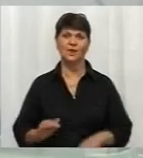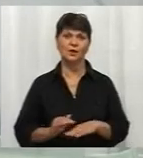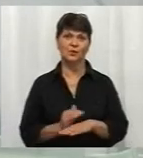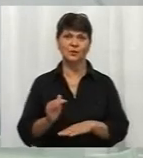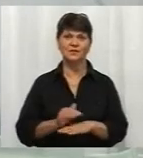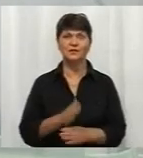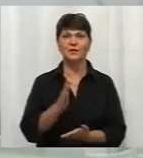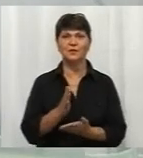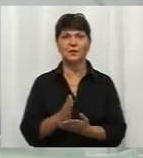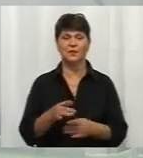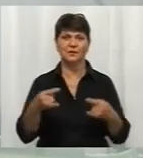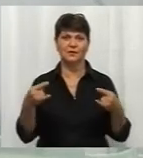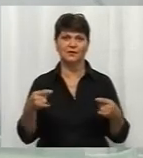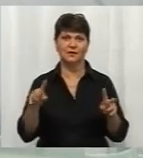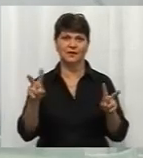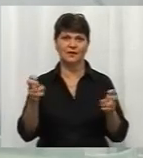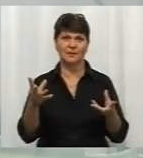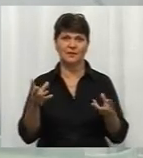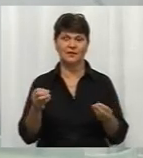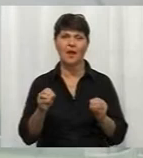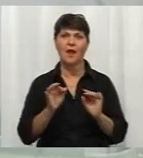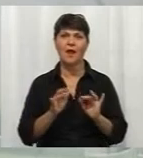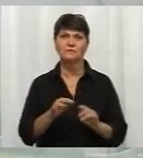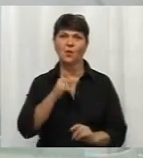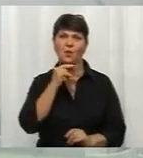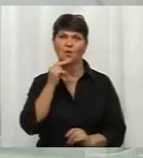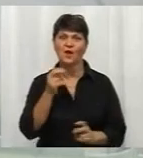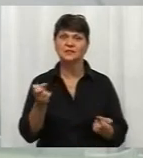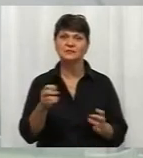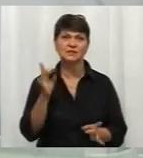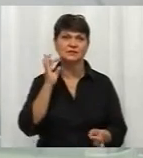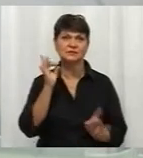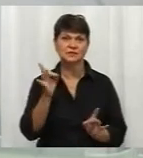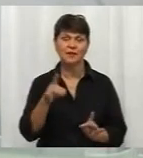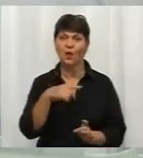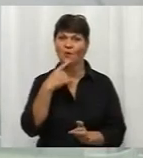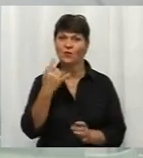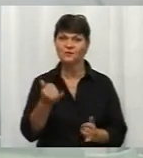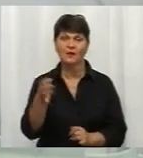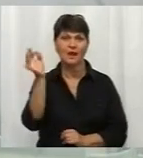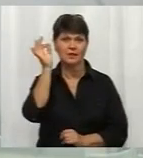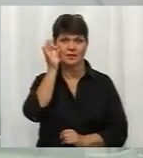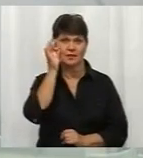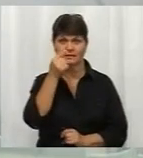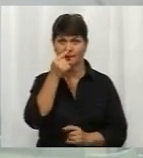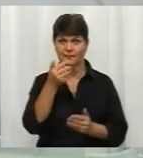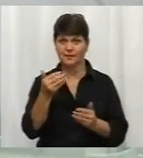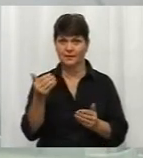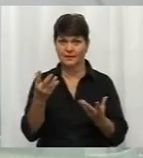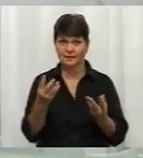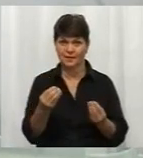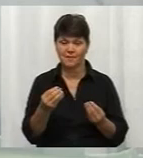вечір. В прямому ефірі тема дня про акції «Увага! Спецсигнал». Говоримо сьогодні. Нагадаю, днями у Вінниці